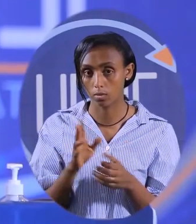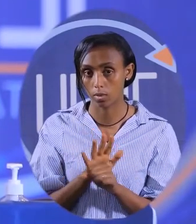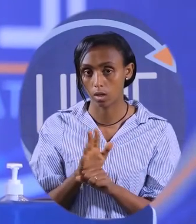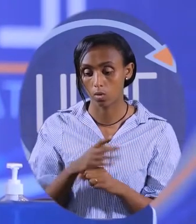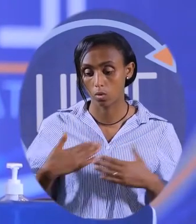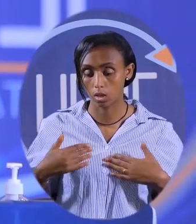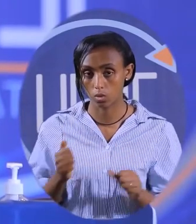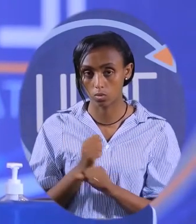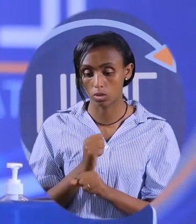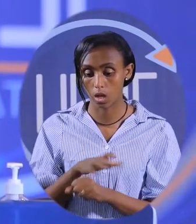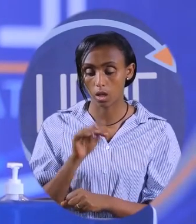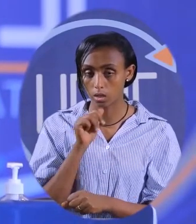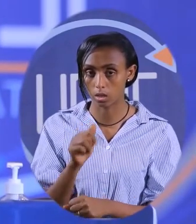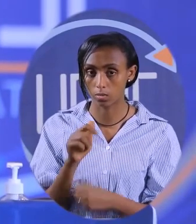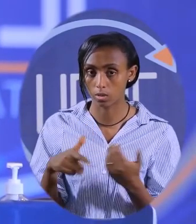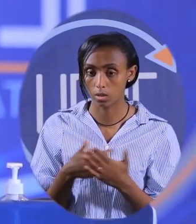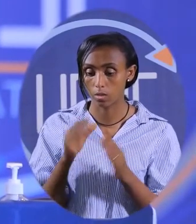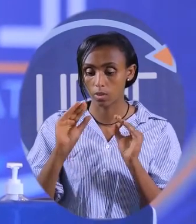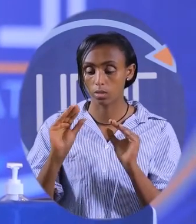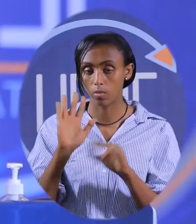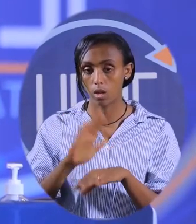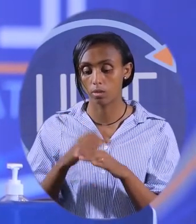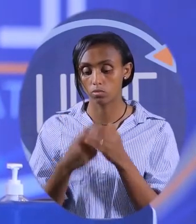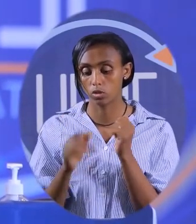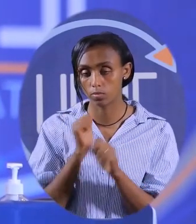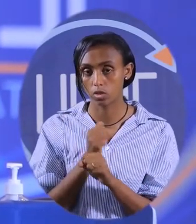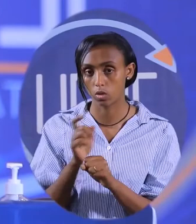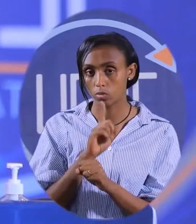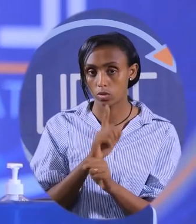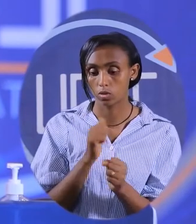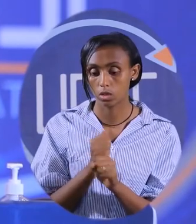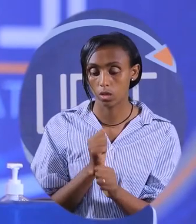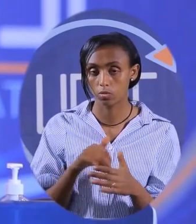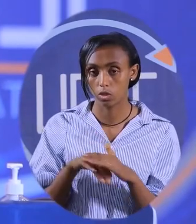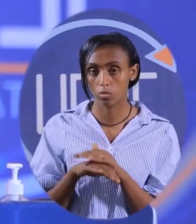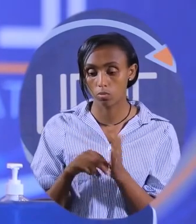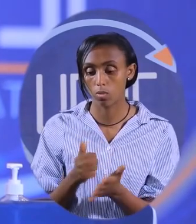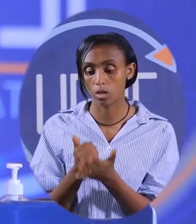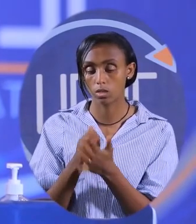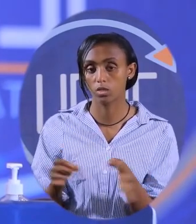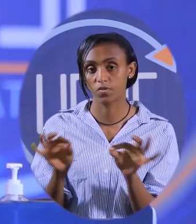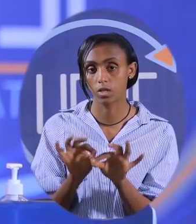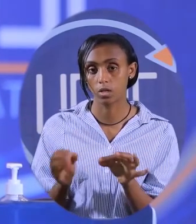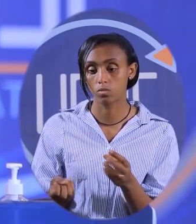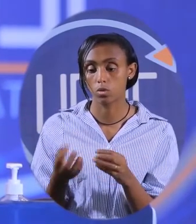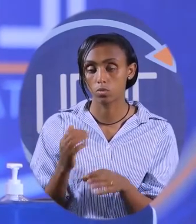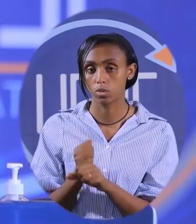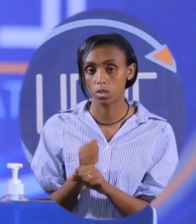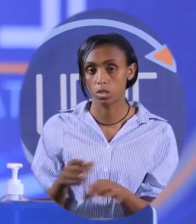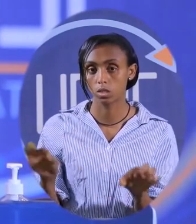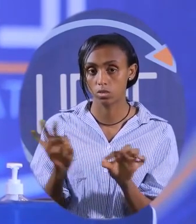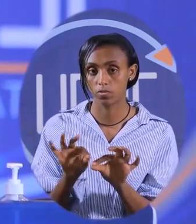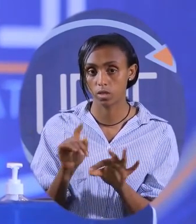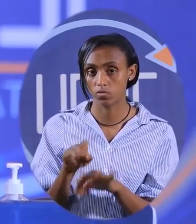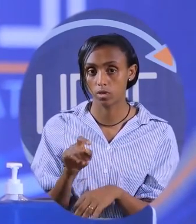ስራ እያገኘ አይደለም። ለምንድን ነው ማስተማሩ ላይ ብቻ ምሰራ? ስራም እንዲገቡ ማገዝ ያስፈልጋል። የታገዙ አሉ፣ ብዙ መስራት ይቻላል። ብዙ